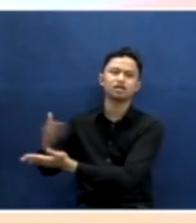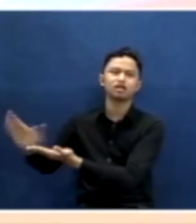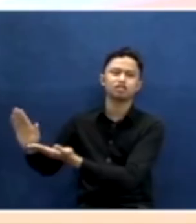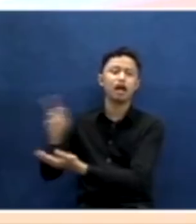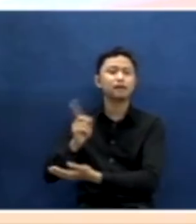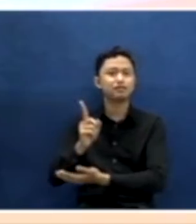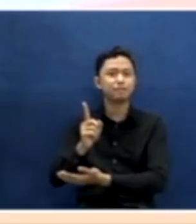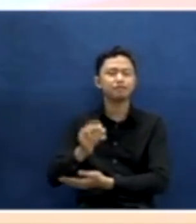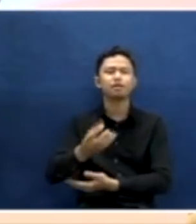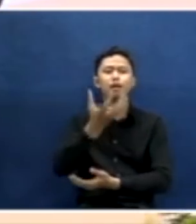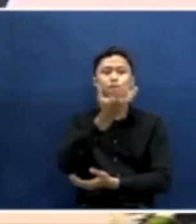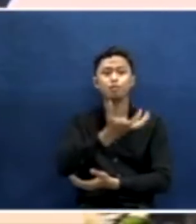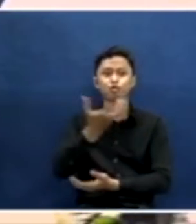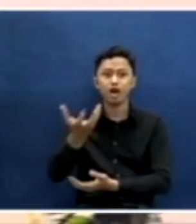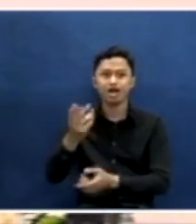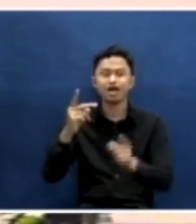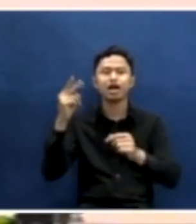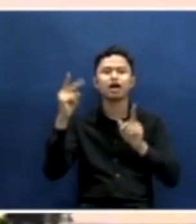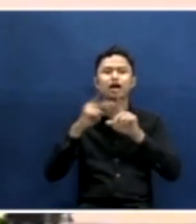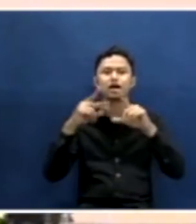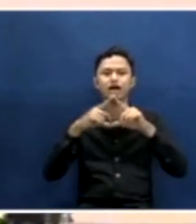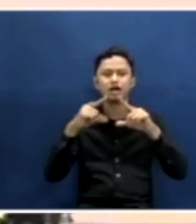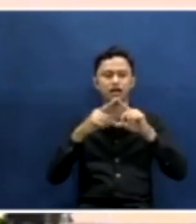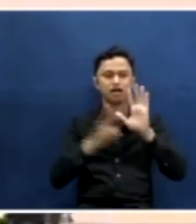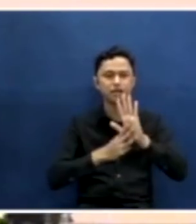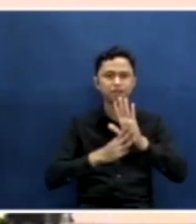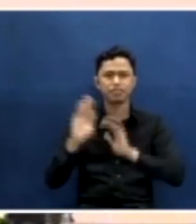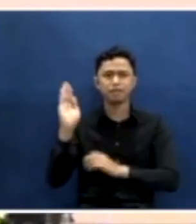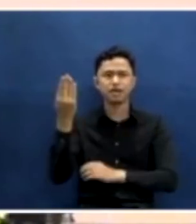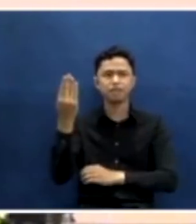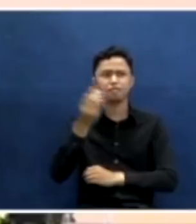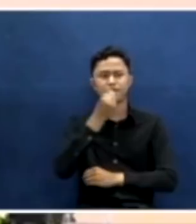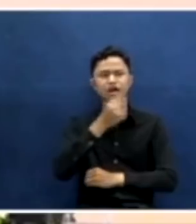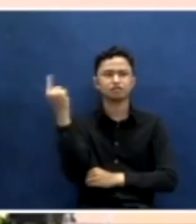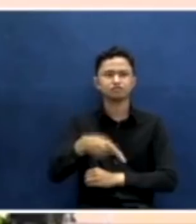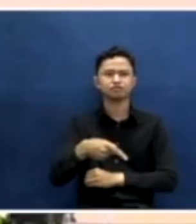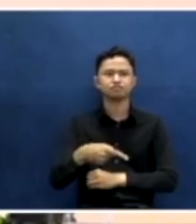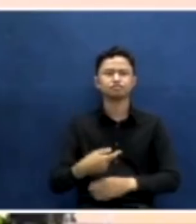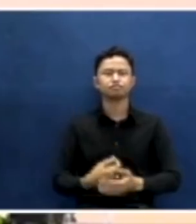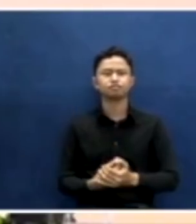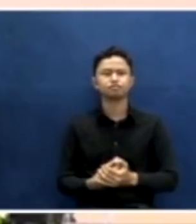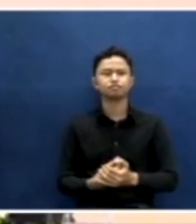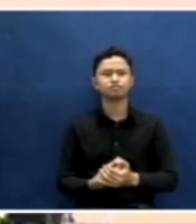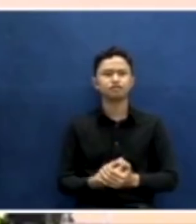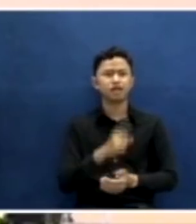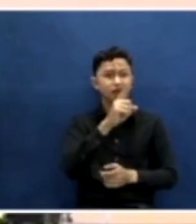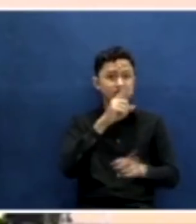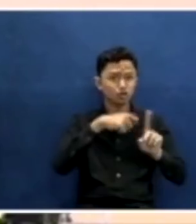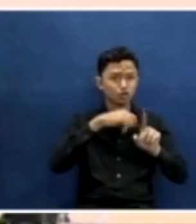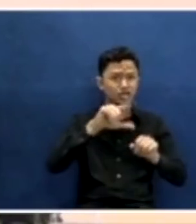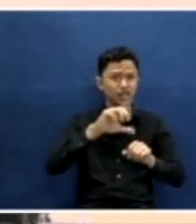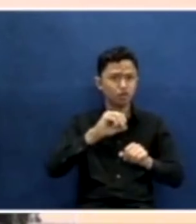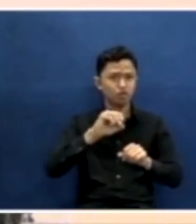surga karena makan buah yang diharamkan oleh Allah bukan satu kilo buah bukan dua kilo bukan sampai